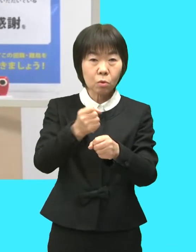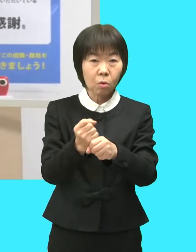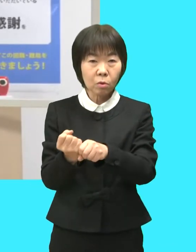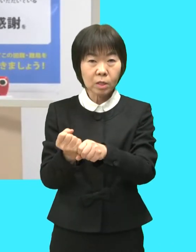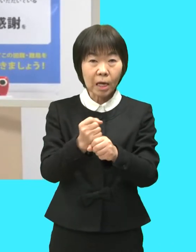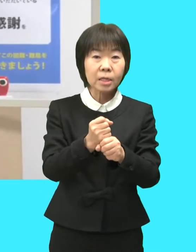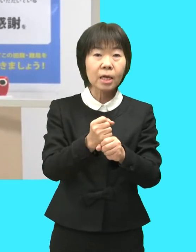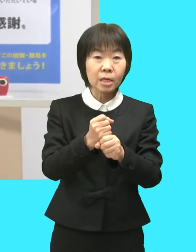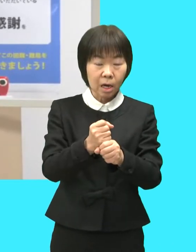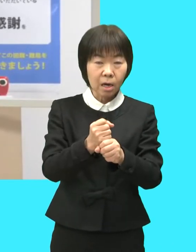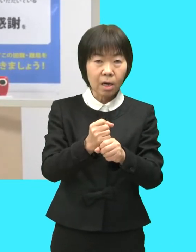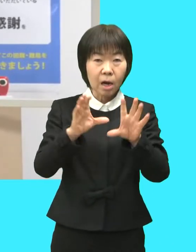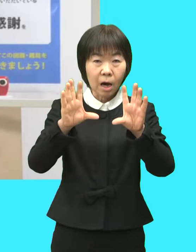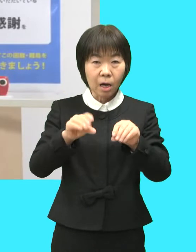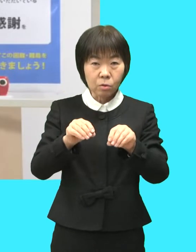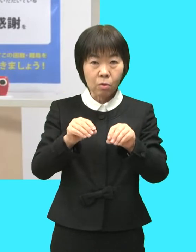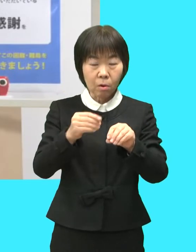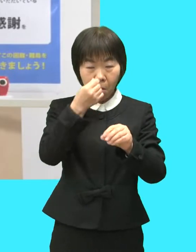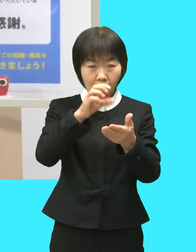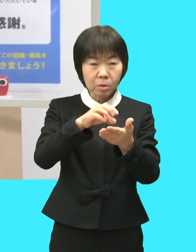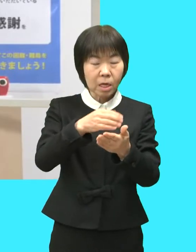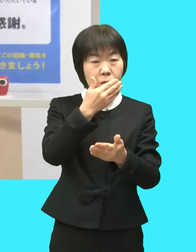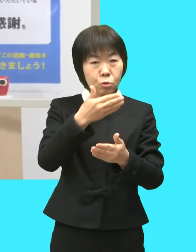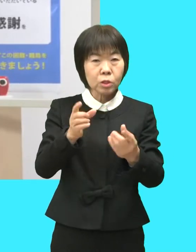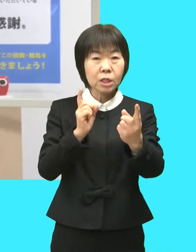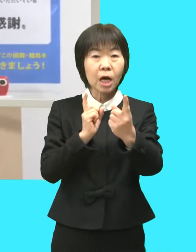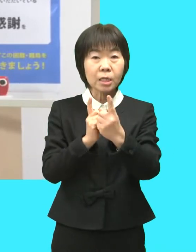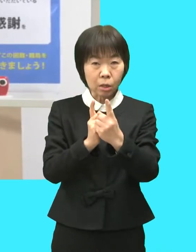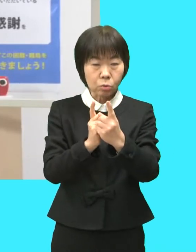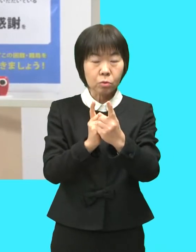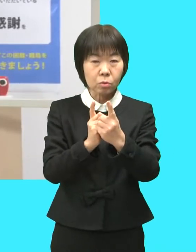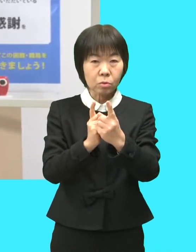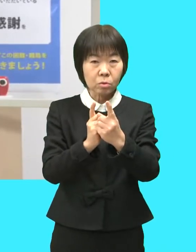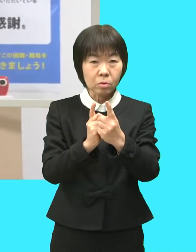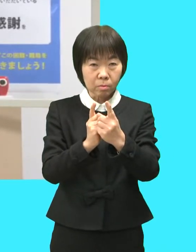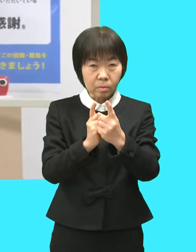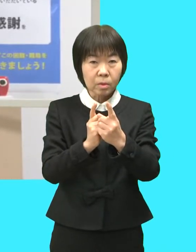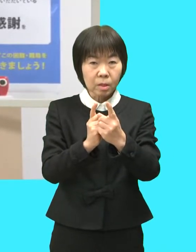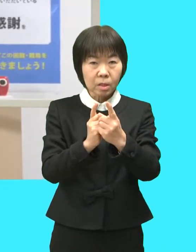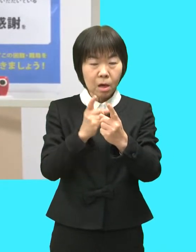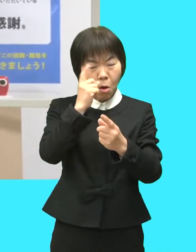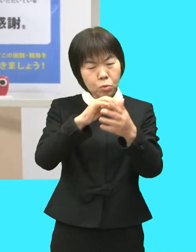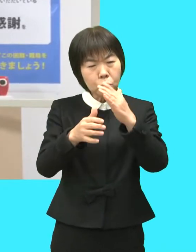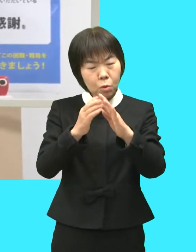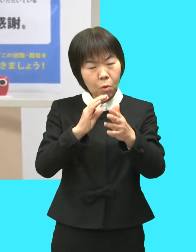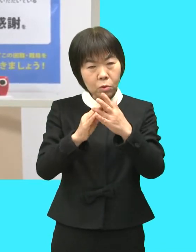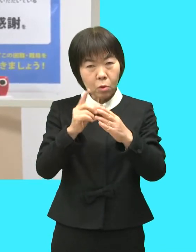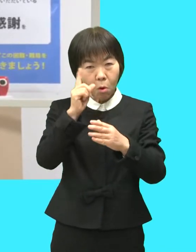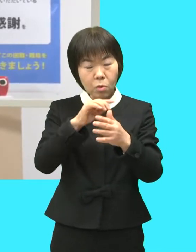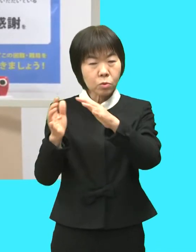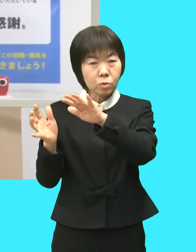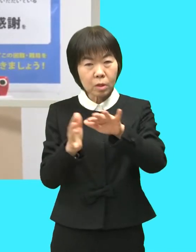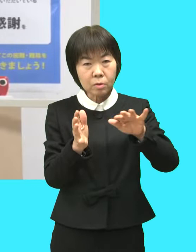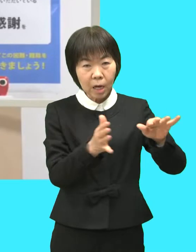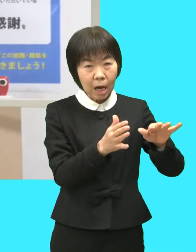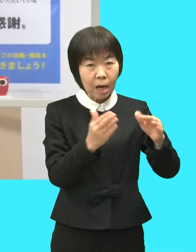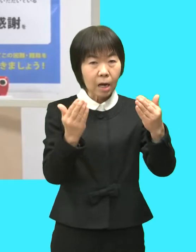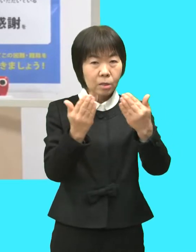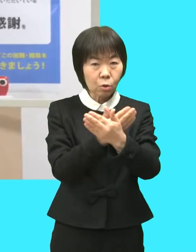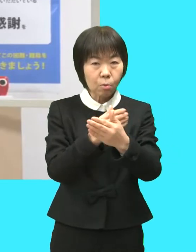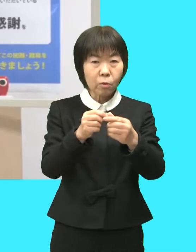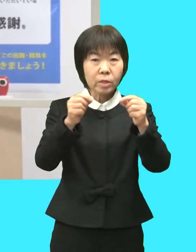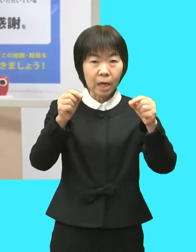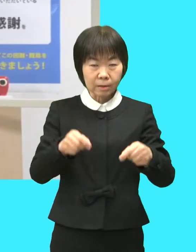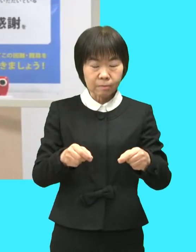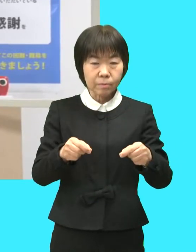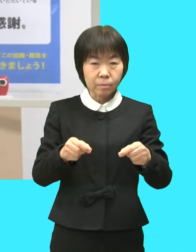再生や廃炉汚染水対策をはじめ、根強い風評と風化の問題、急激